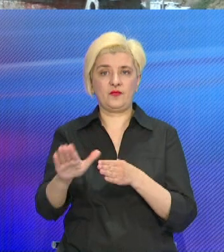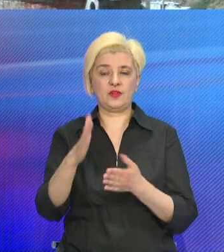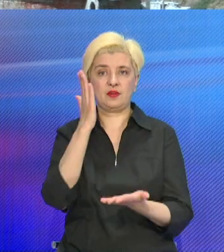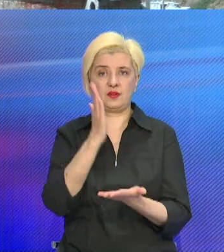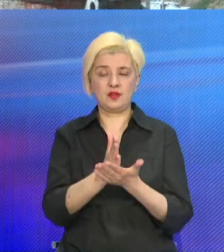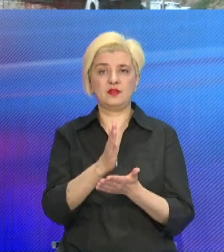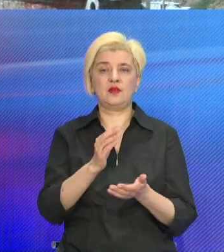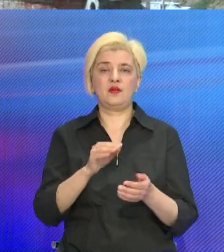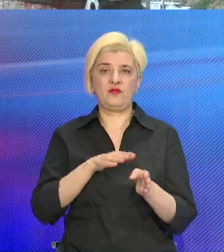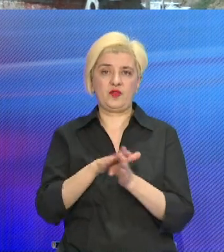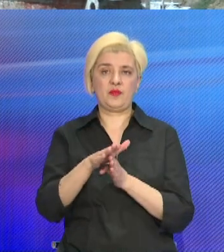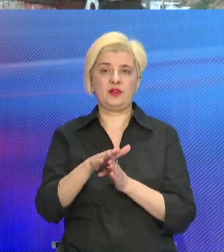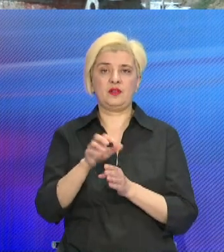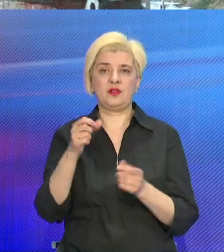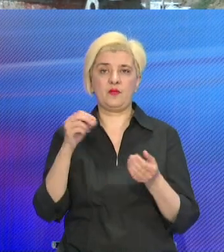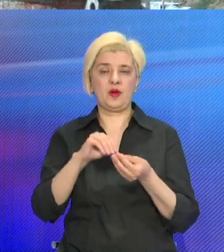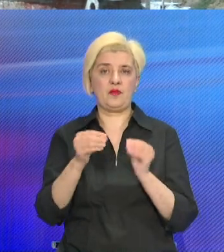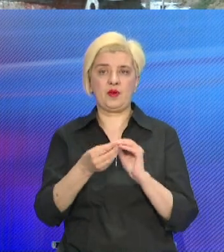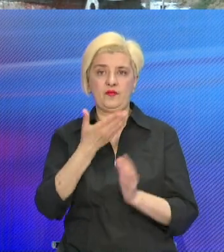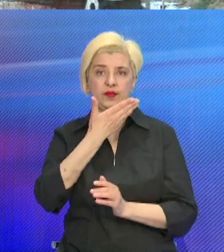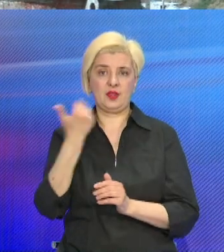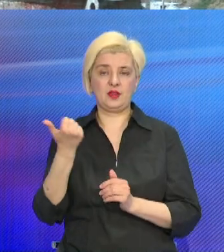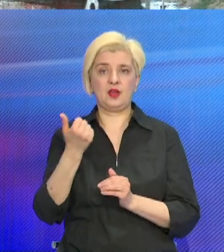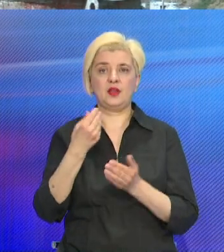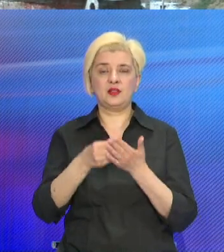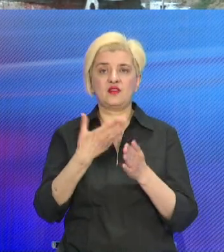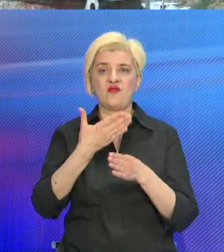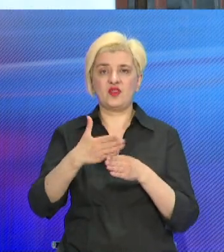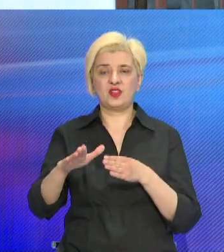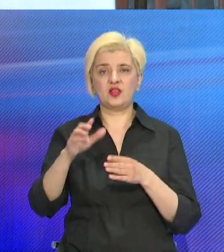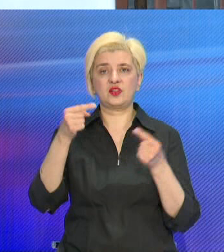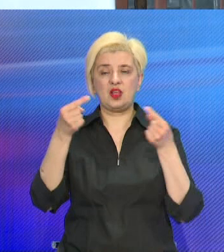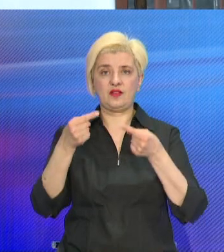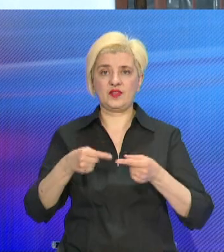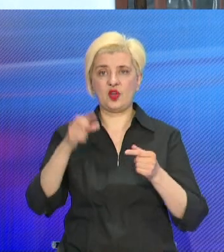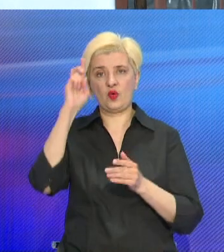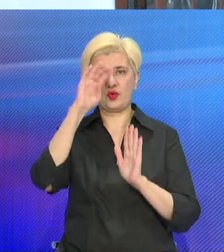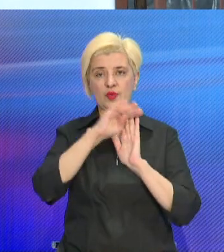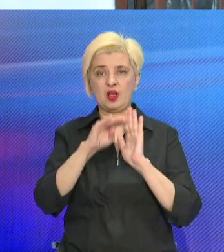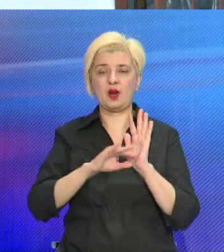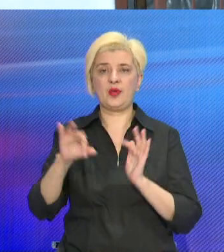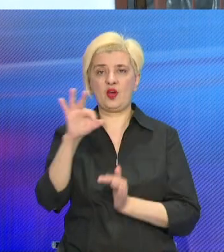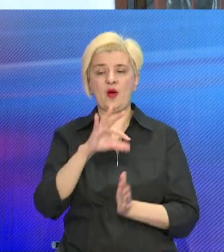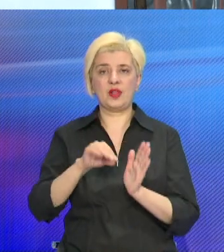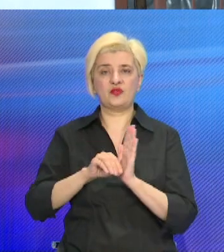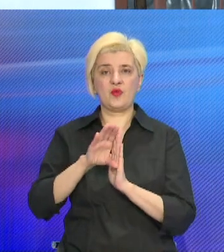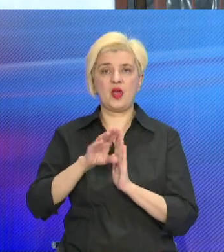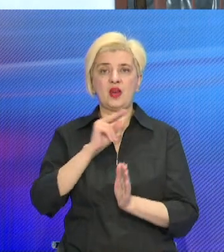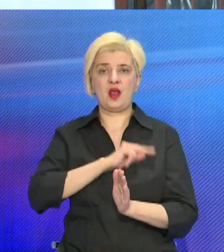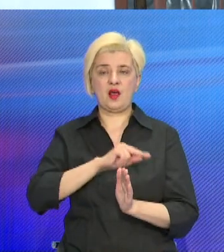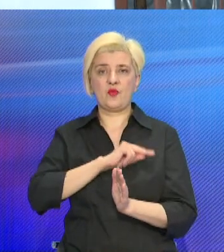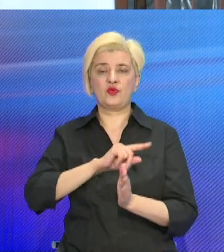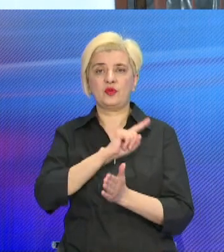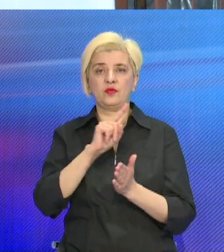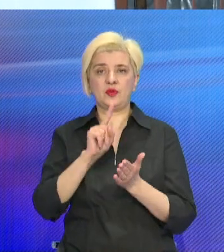на реконструкцию выделяются згодно с Держинвестпрограммой, а так само с областного бюджету. Работы могли быть початы и скончены ранее, как Европейский